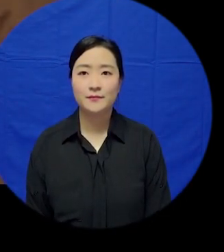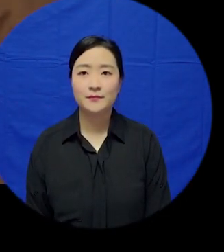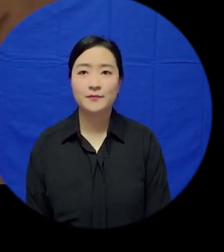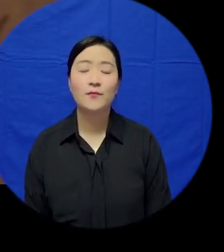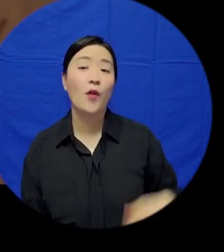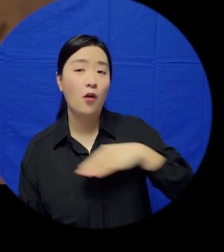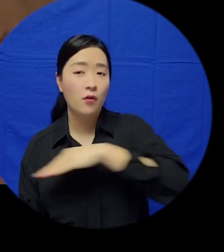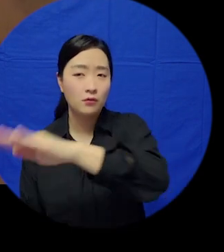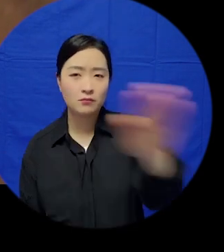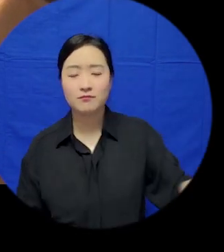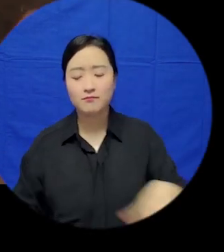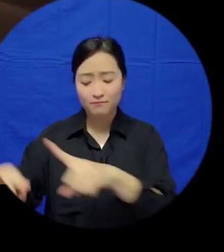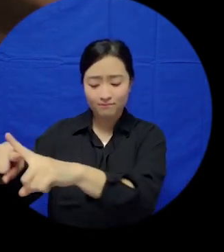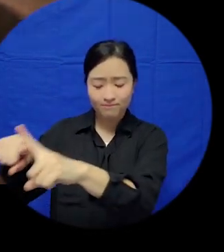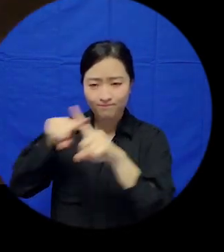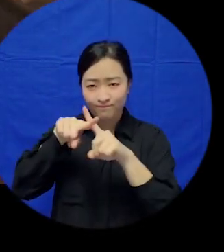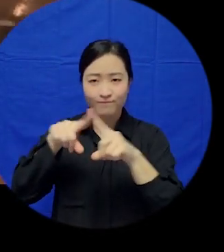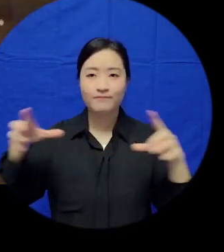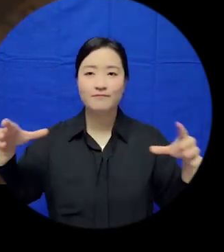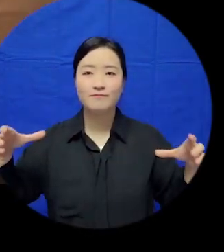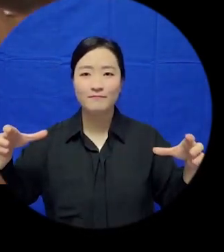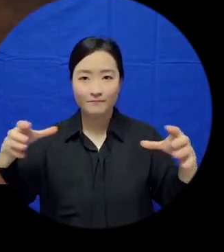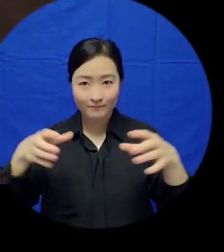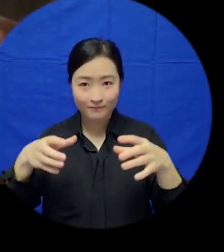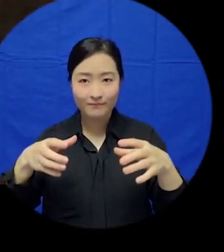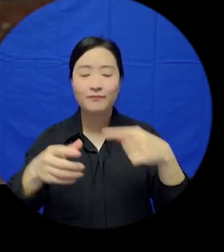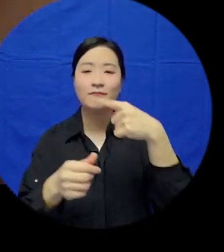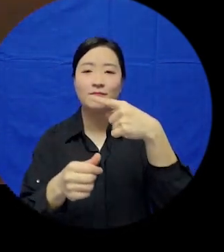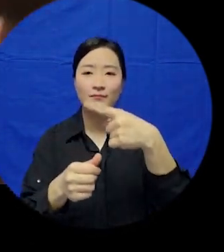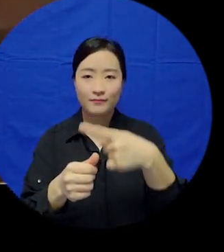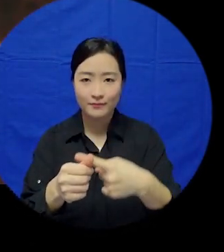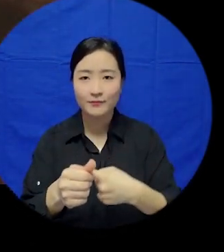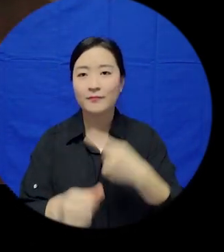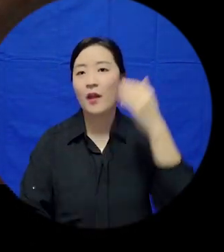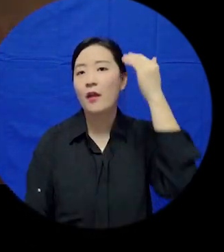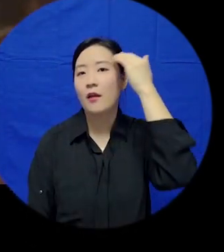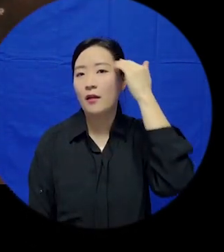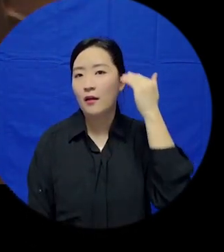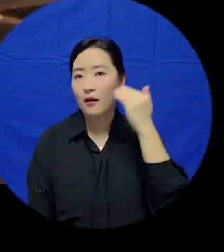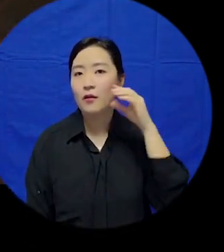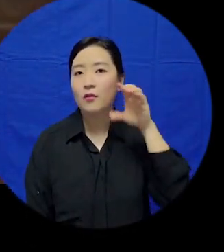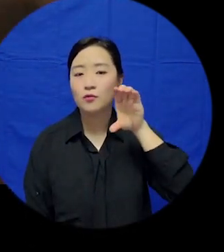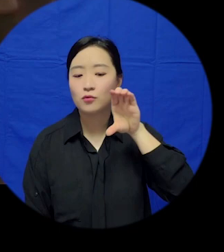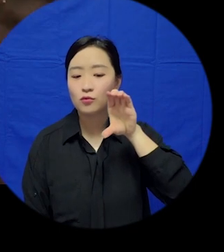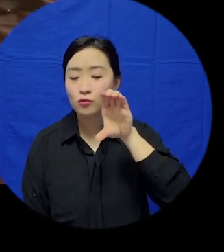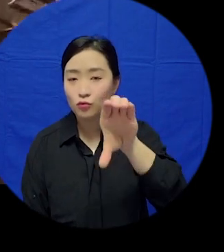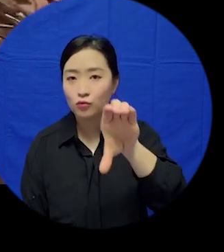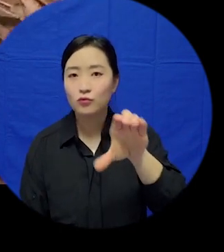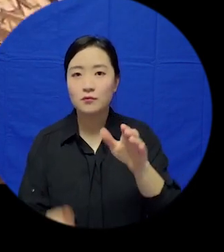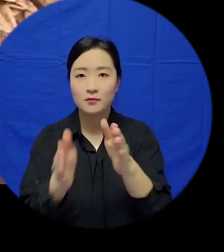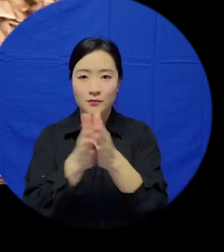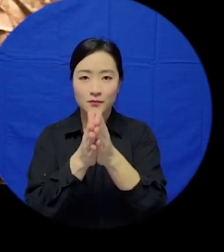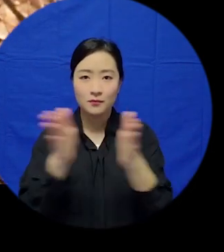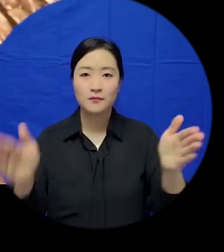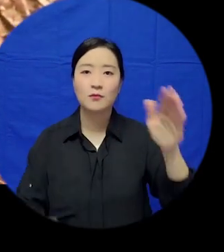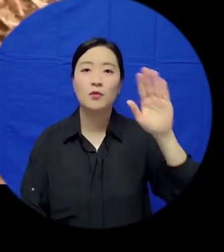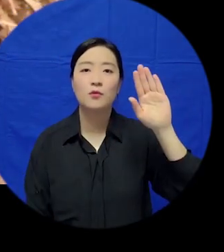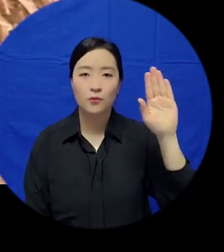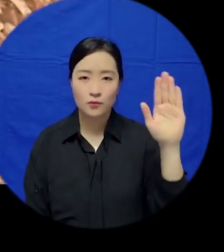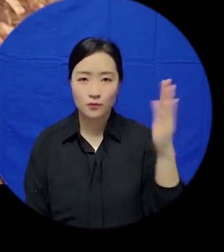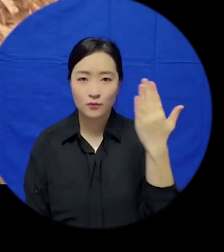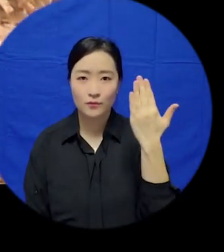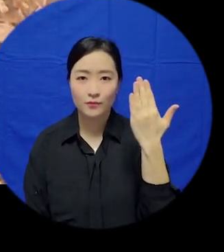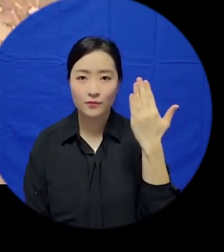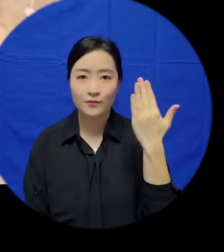우리의 다짐은 하나 둘 결실을 맺어 모국 투자의 씨앗이